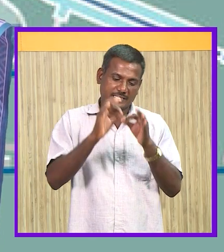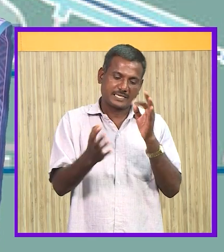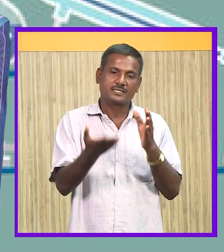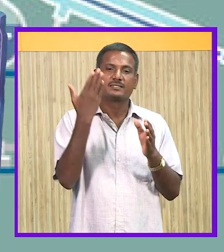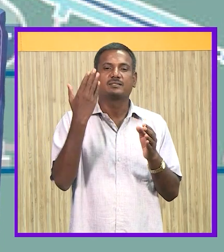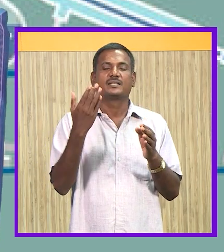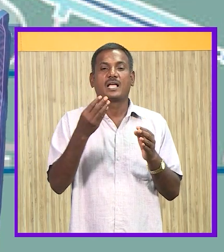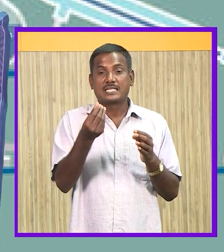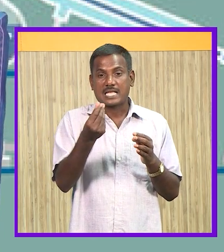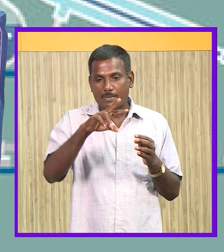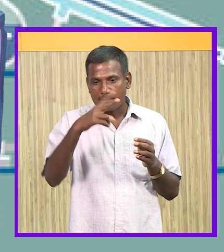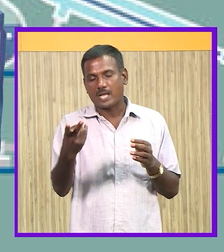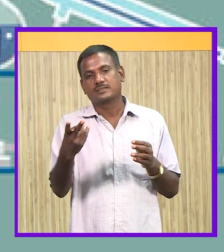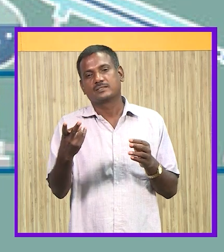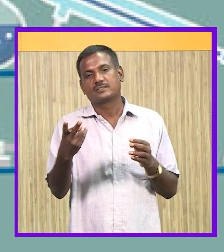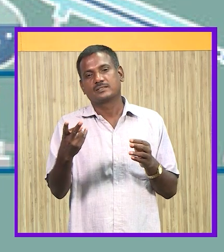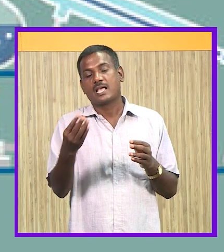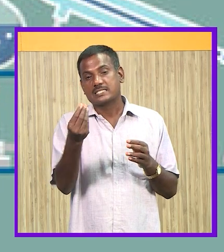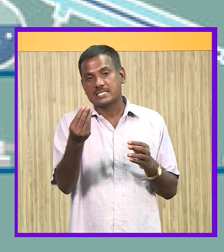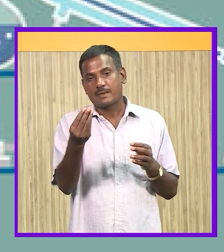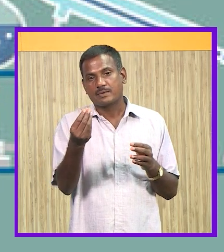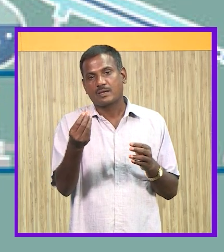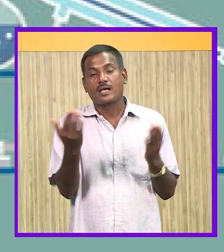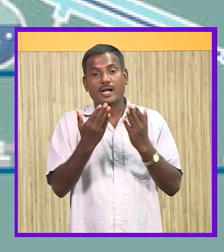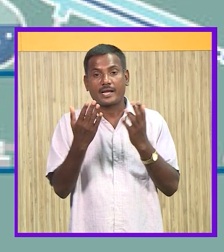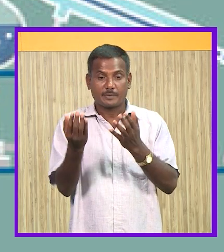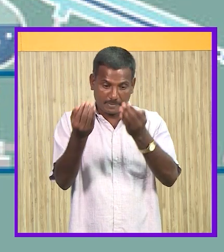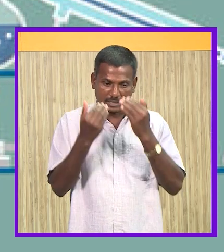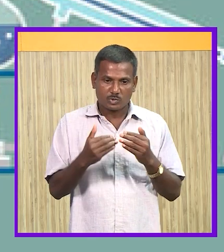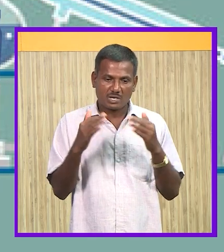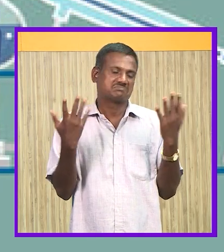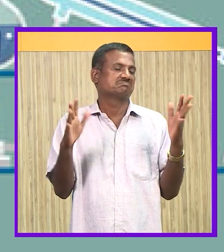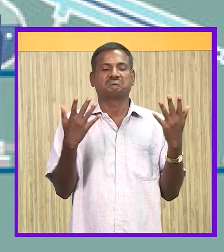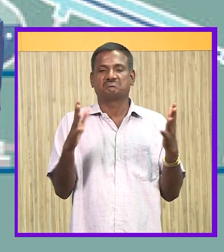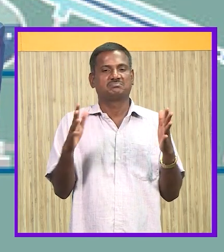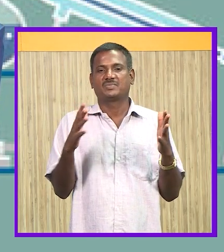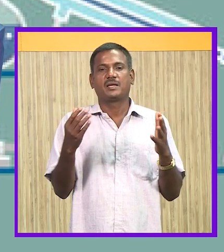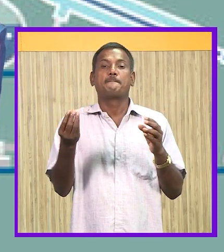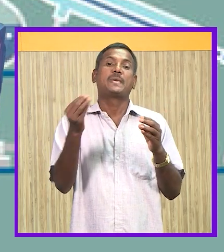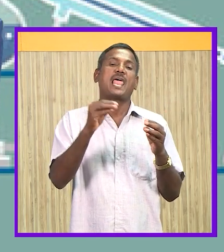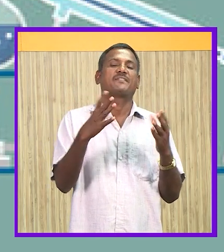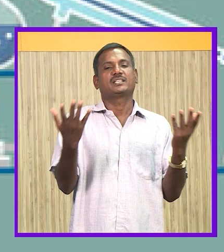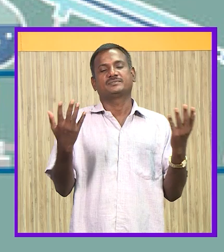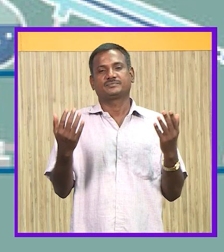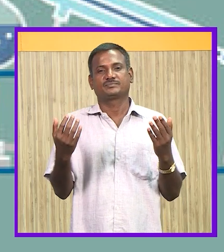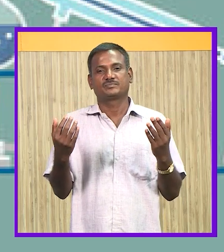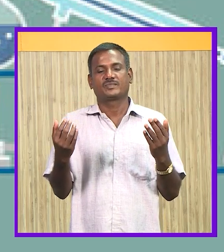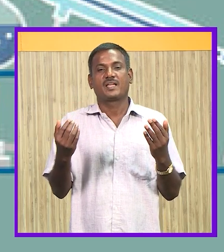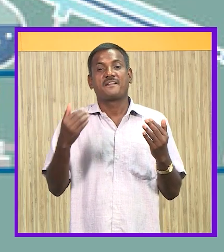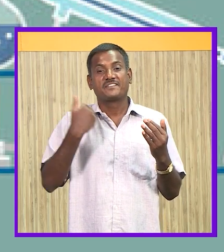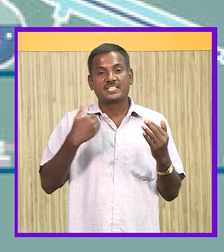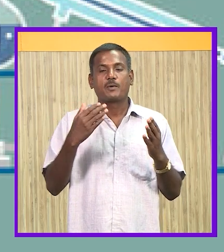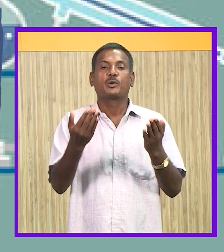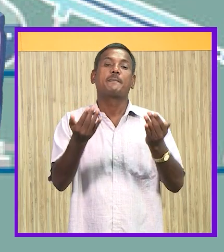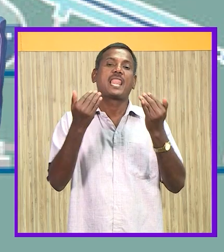எரித்து சாம்பலாக்கப்பட்ட பின்னர் அந்த சாம்பலிலிருந்து காகிதத்தை பெற முடியுமா? இது ஒரு மீளா வினை. வேதியியல்